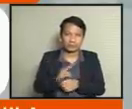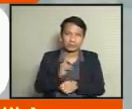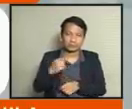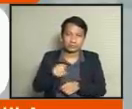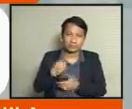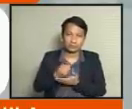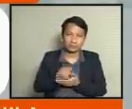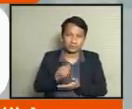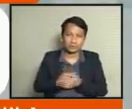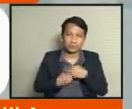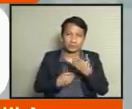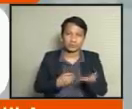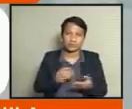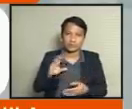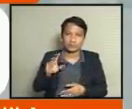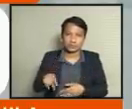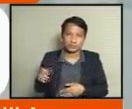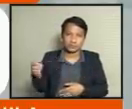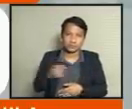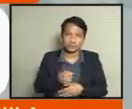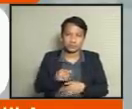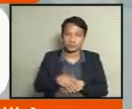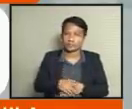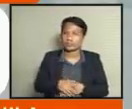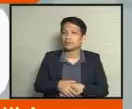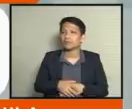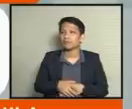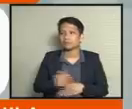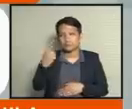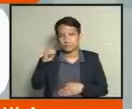pera. Pinanghulog ko sa cellphone na kinuha ko doon sa bunso namin.